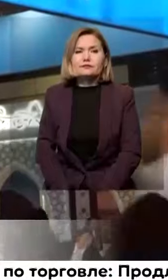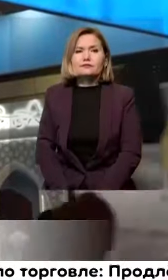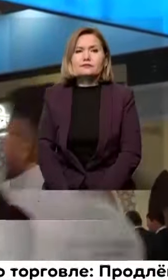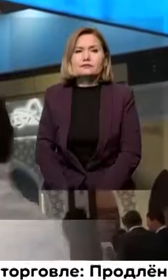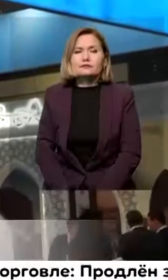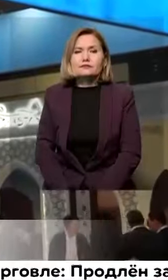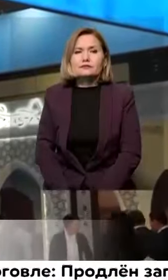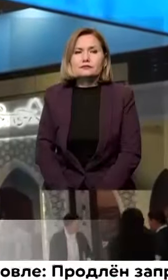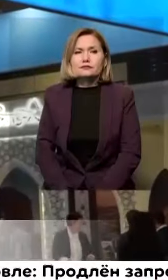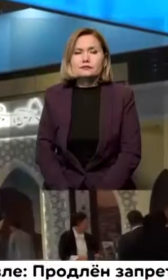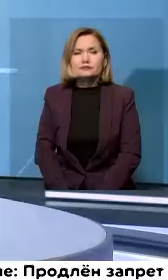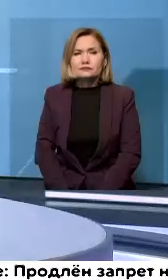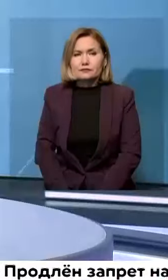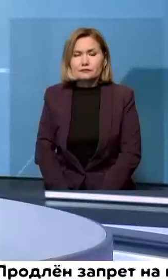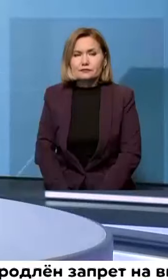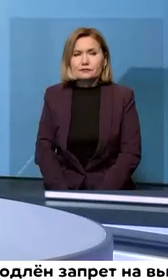кезет.